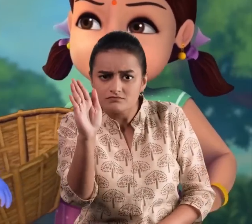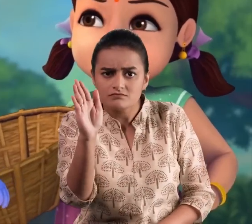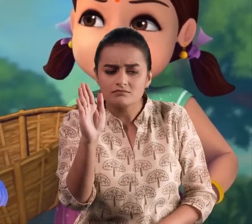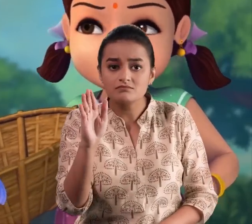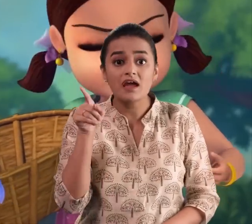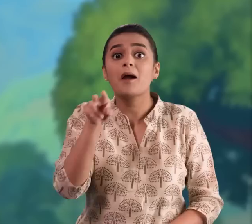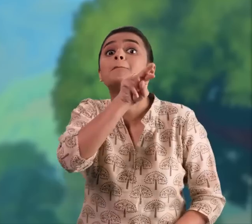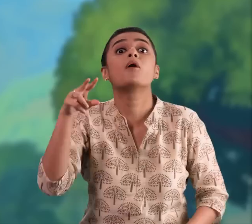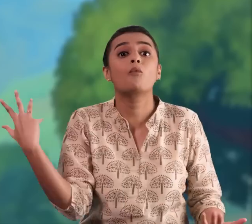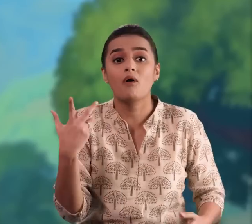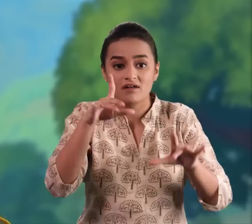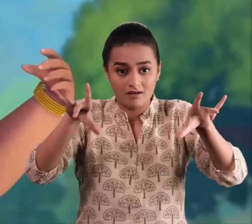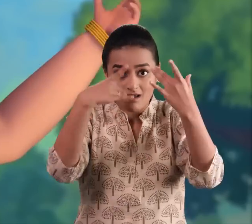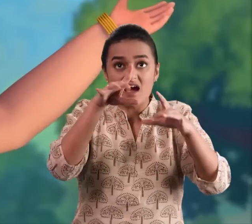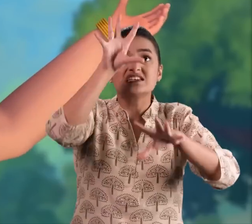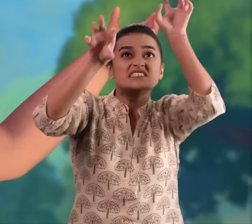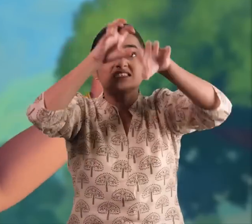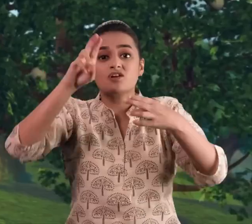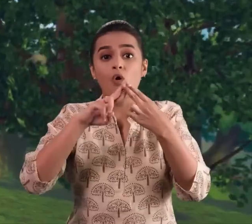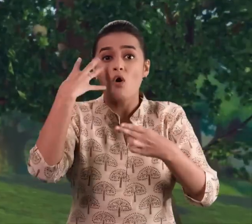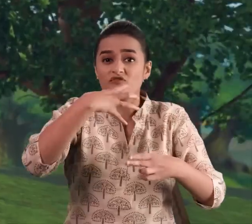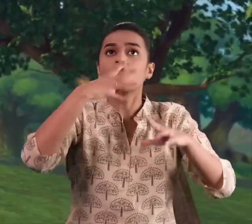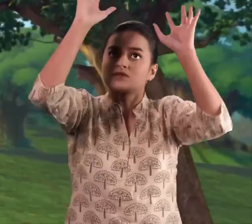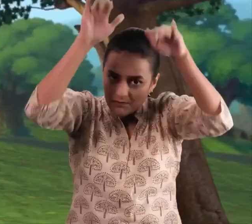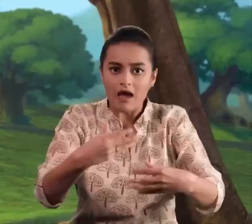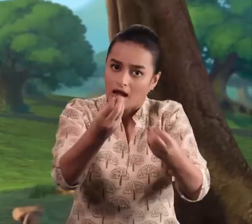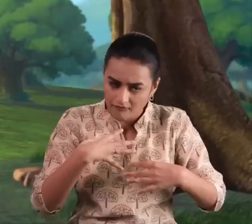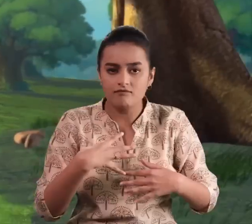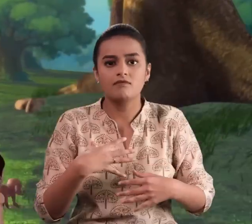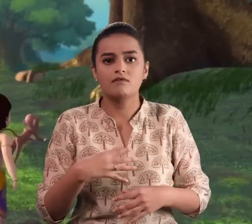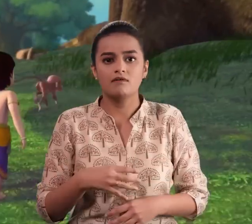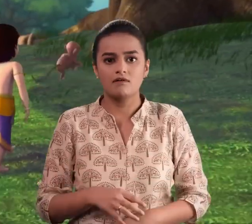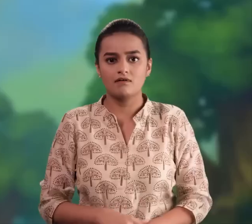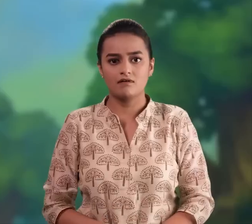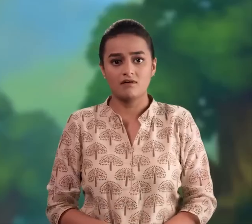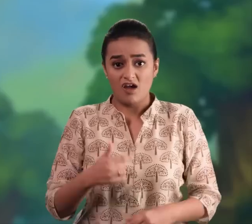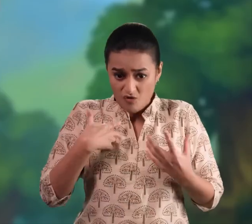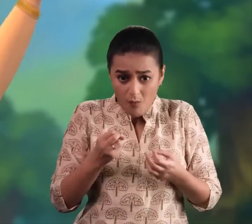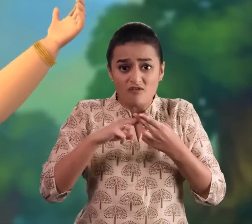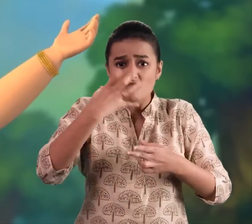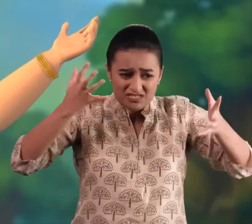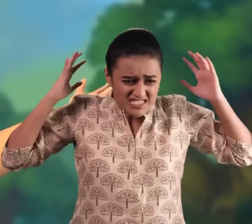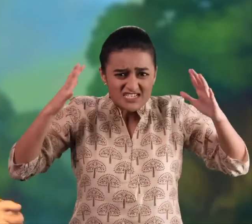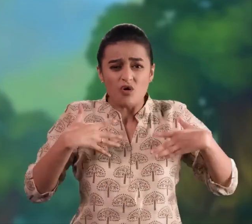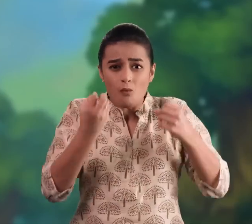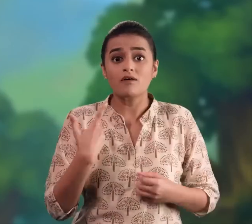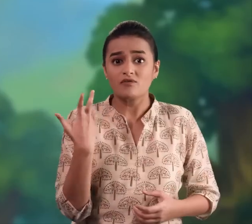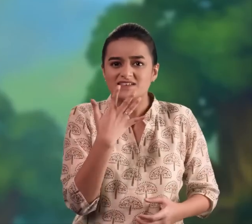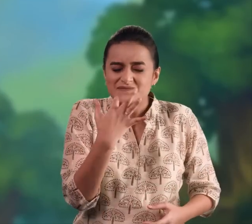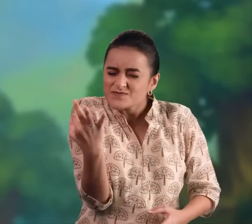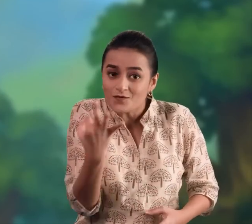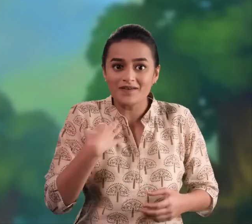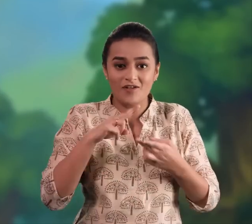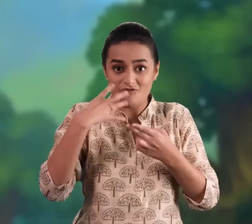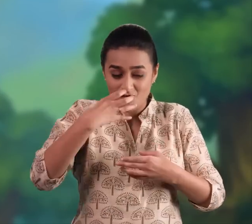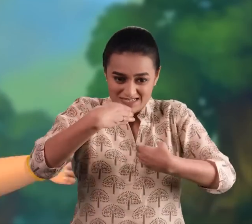हटो, उसका मतलब था कि पेट भर जाओ और हमारे लिए थोड़े से फल तोड़ो। हमें ढेर सारे फल चाहिए, हम उनसे